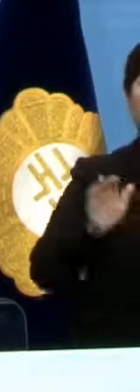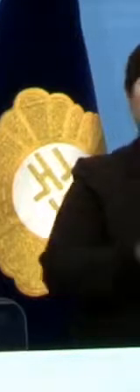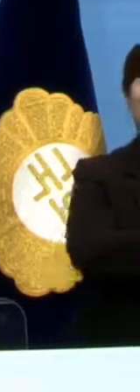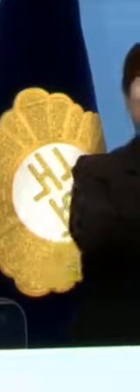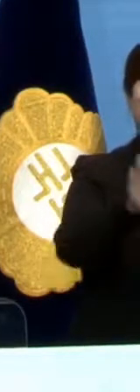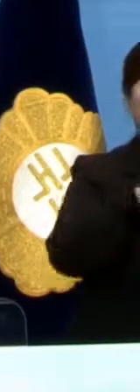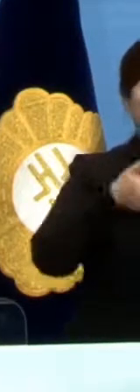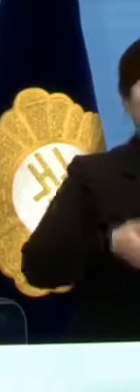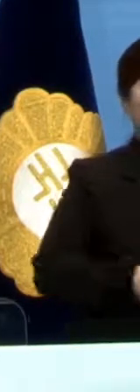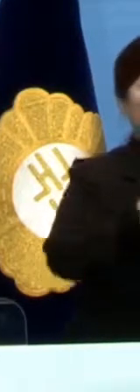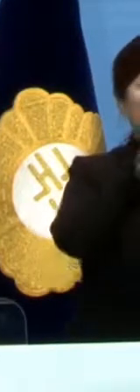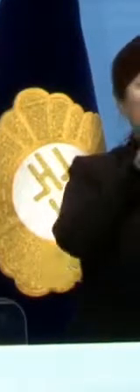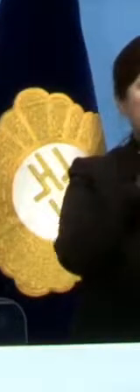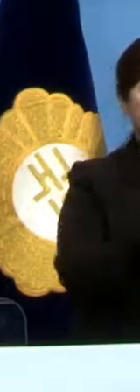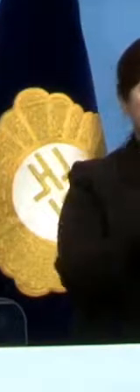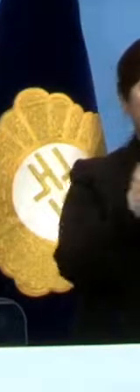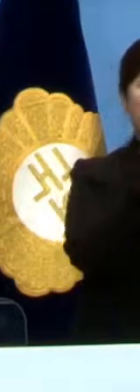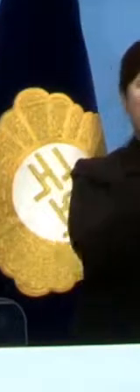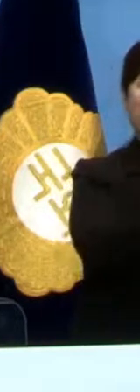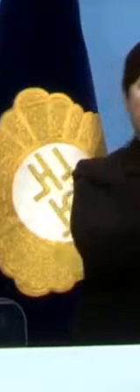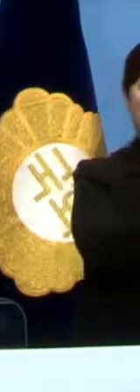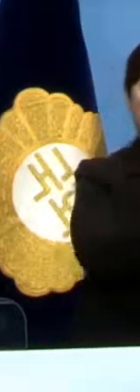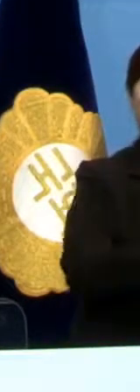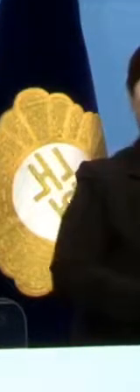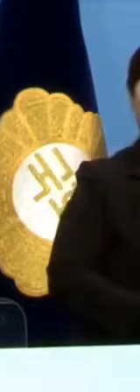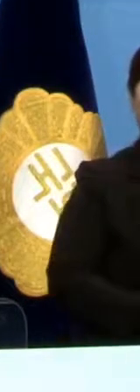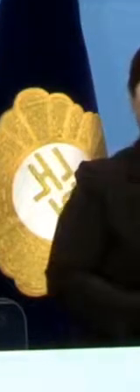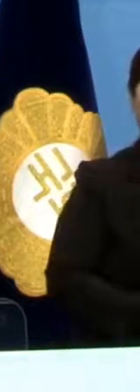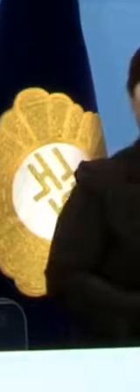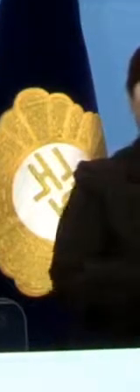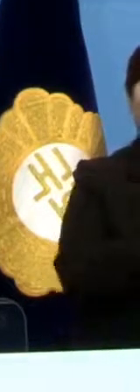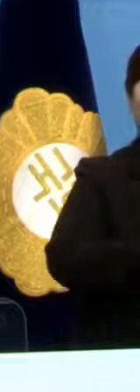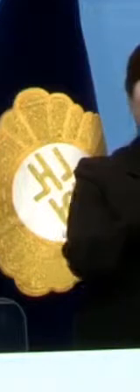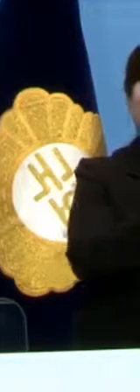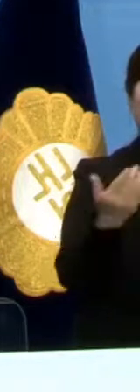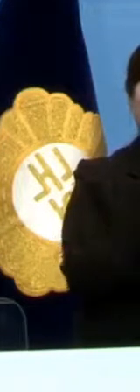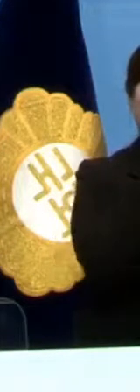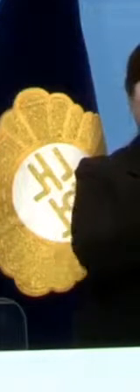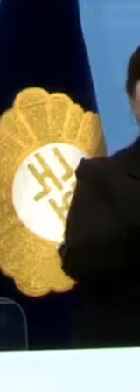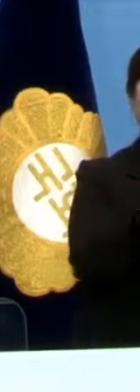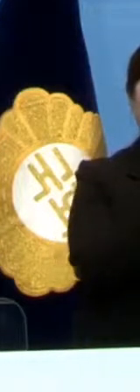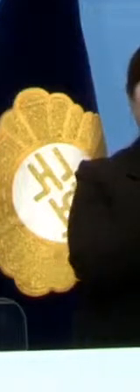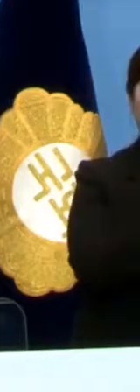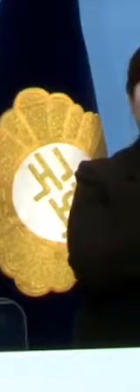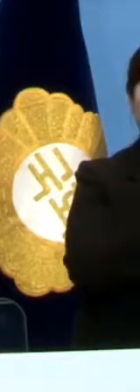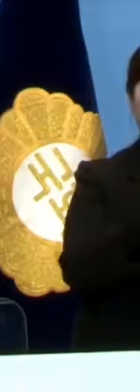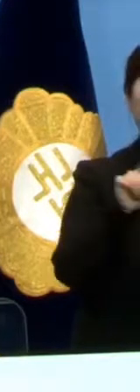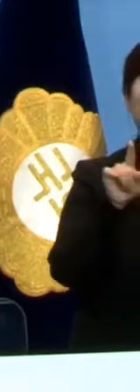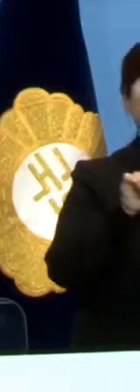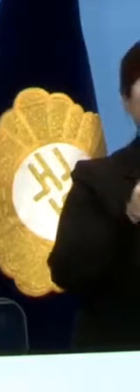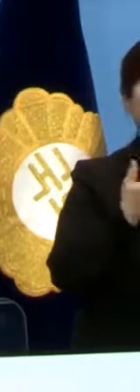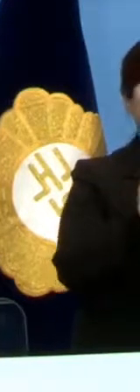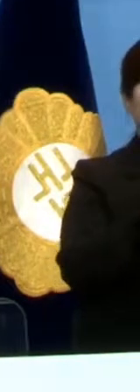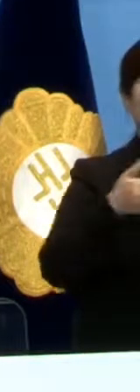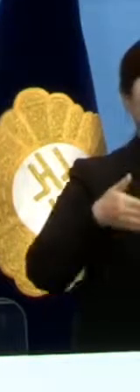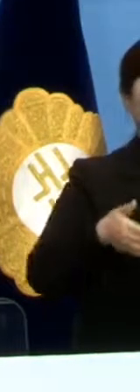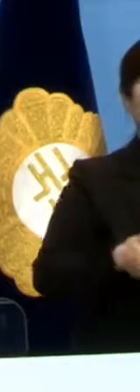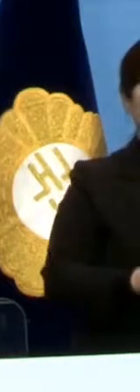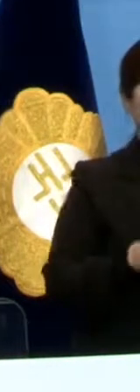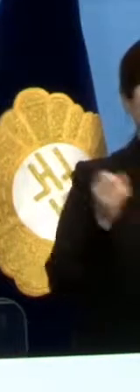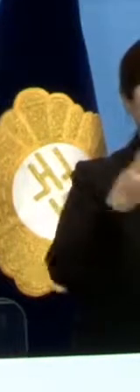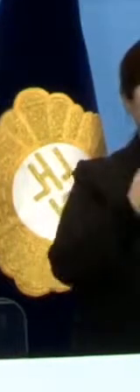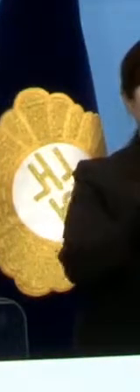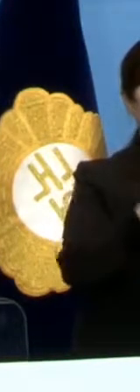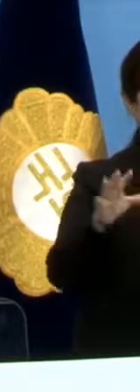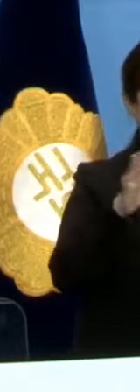우리의 고향인 부산이 좀 더 발전하기 위해 가지고는 부산 출신 또 부산